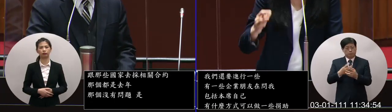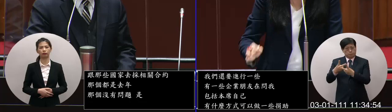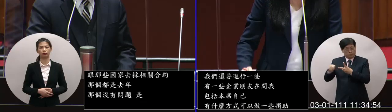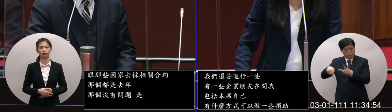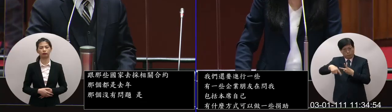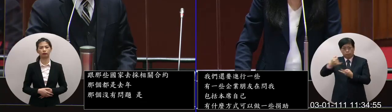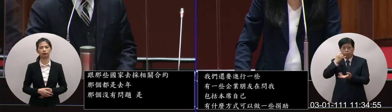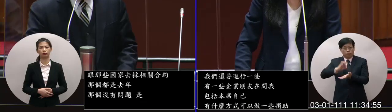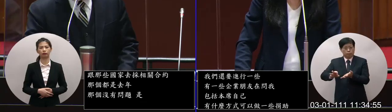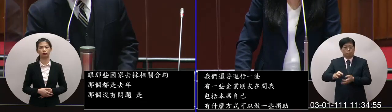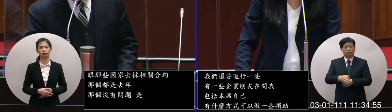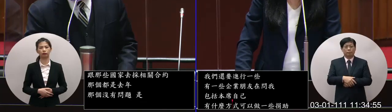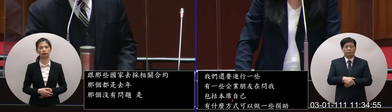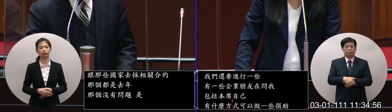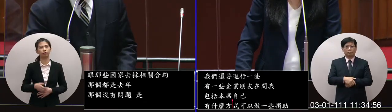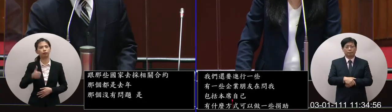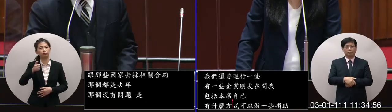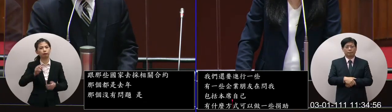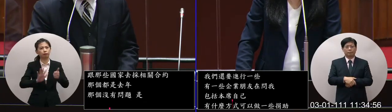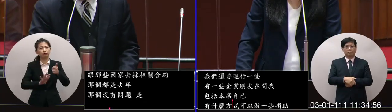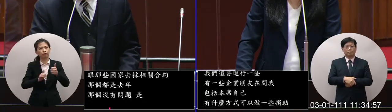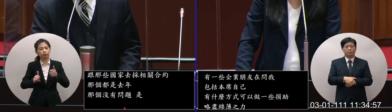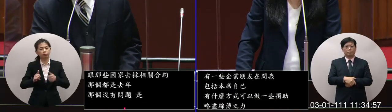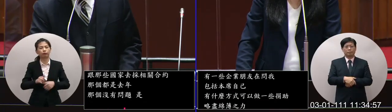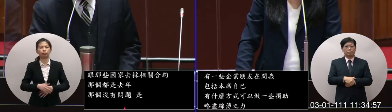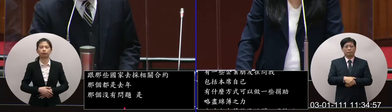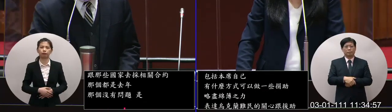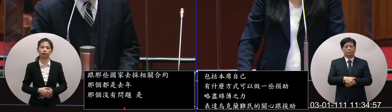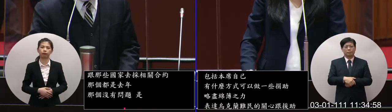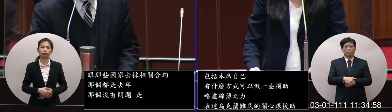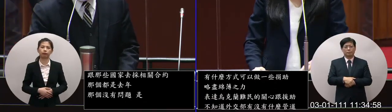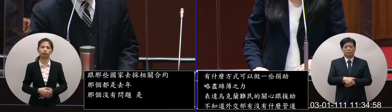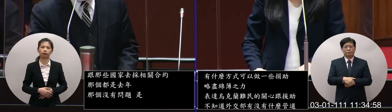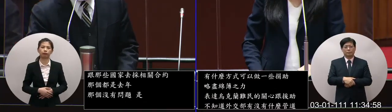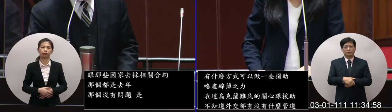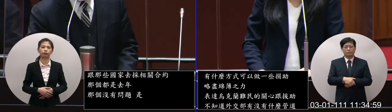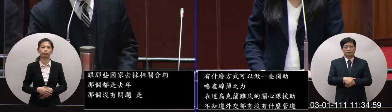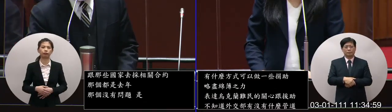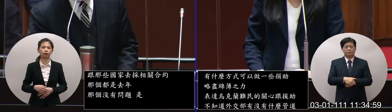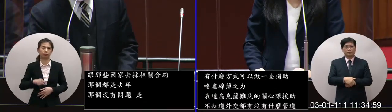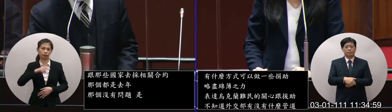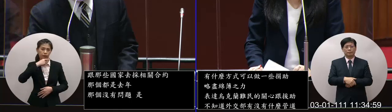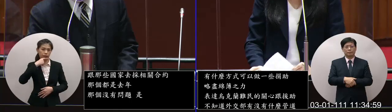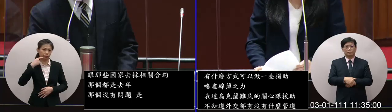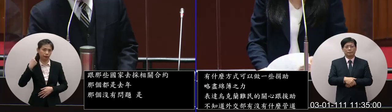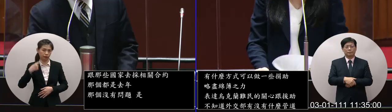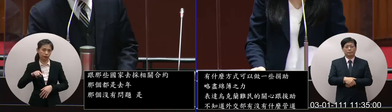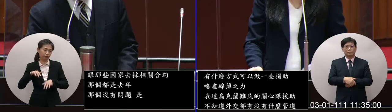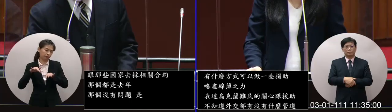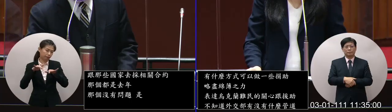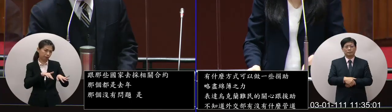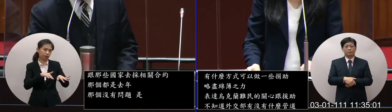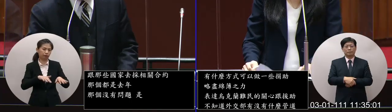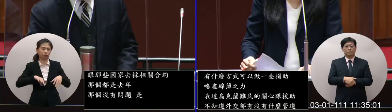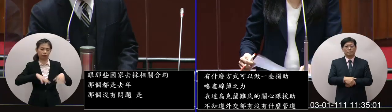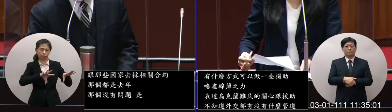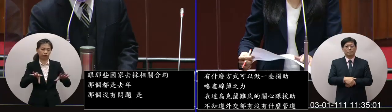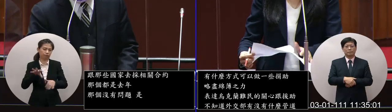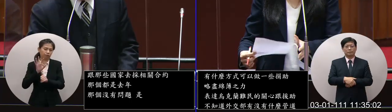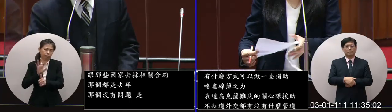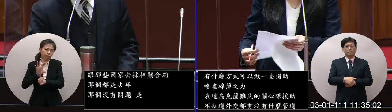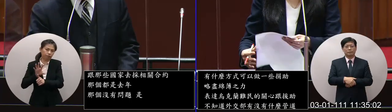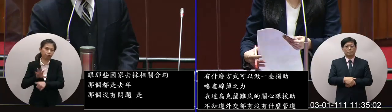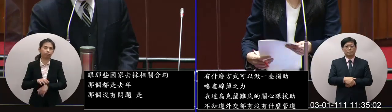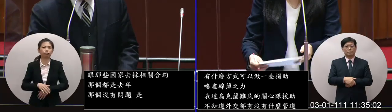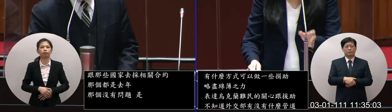可以使用的地方 谢谢委员。我想对于俄国入侵乌克兰，全世界谴责也